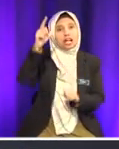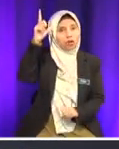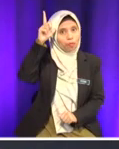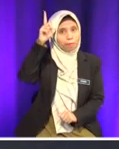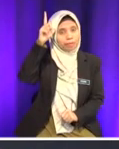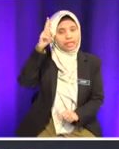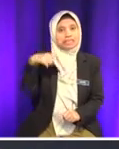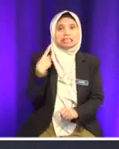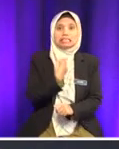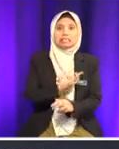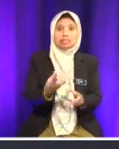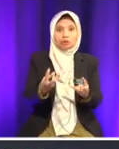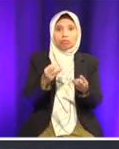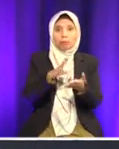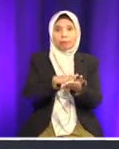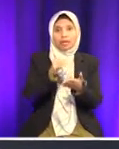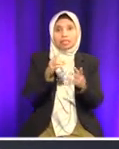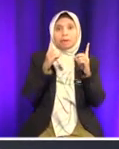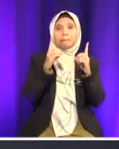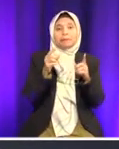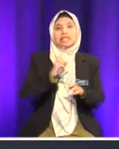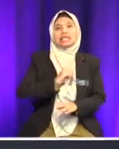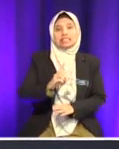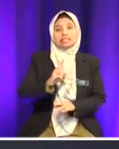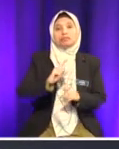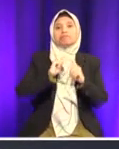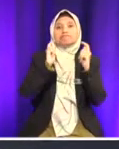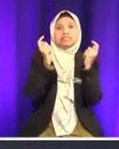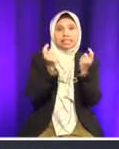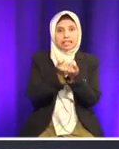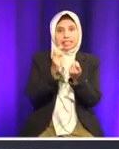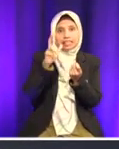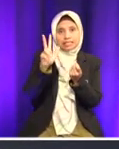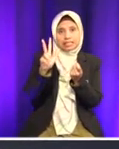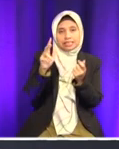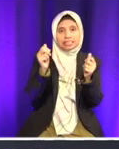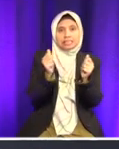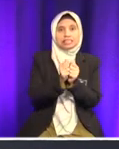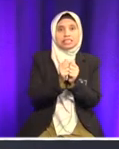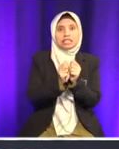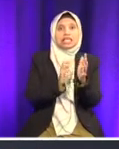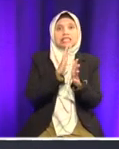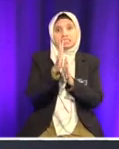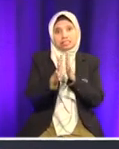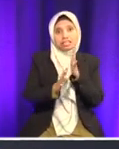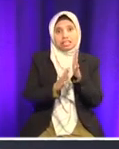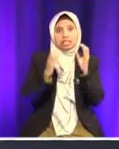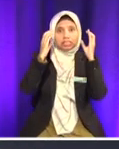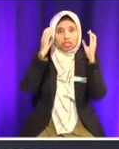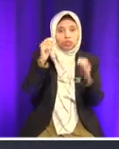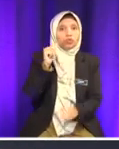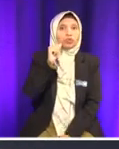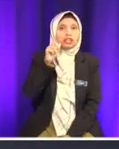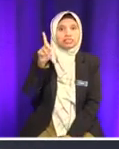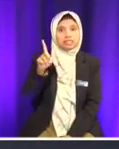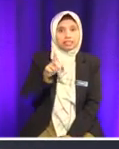belajar tentang pendidikan Islam tingkatan 3 bersama dengan kita hari ini yaitu juru bahasa isyarat kita Cikgu